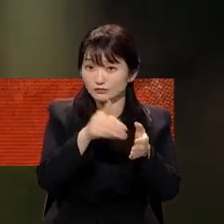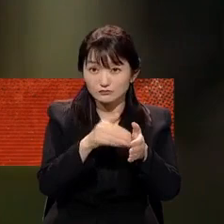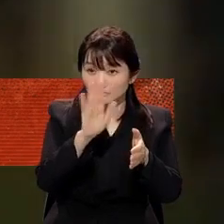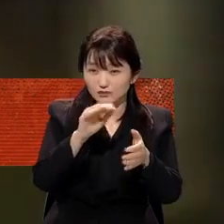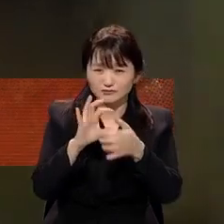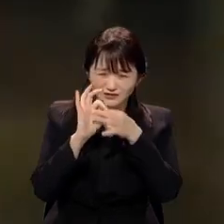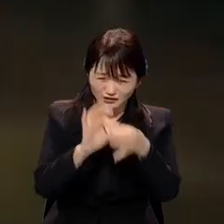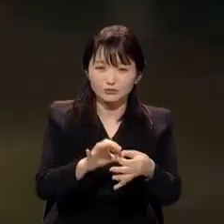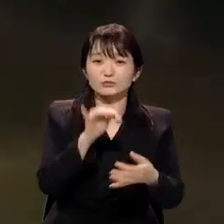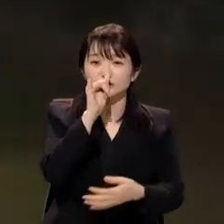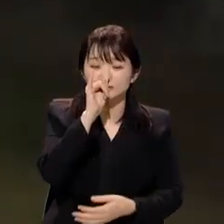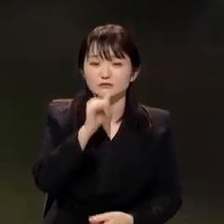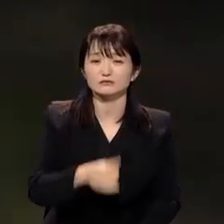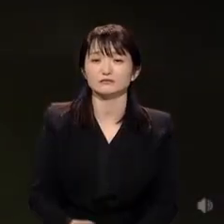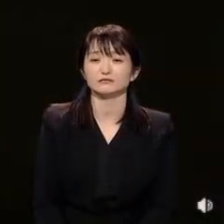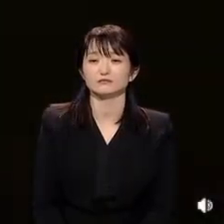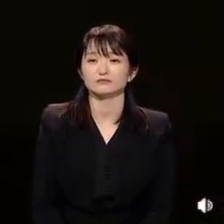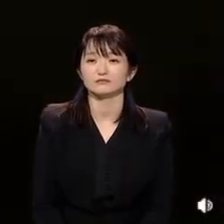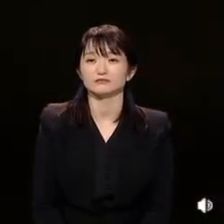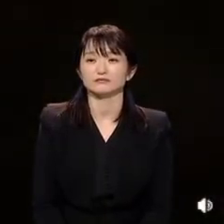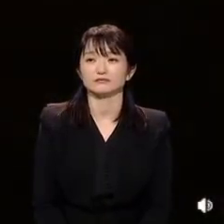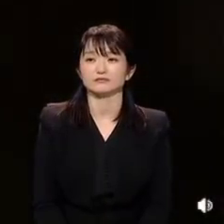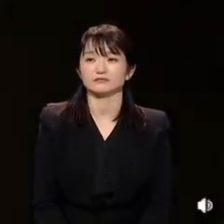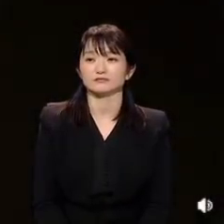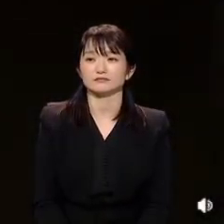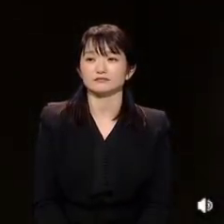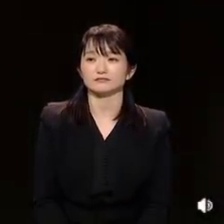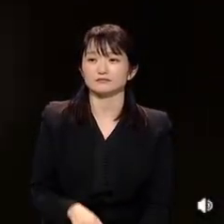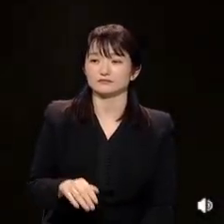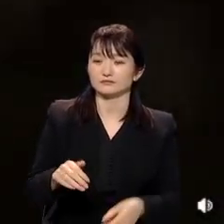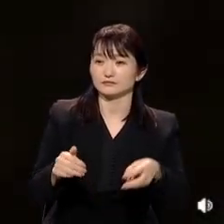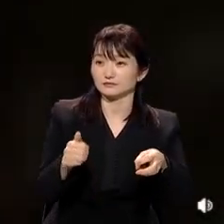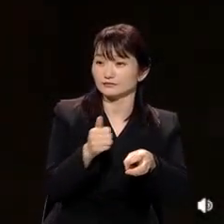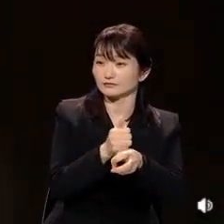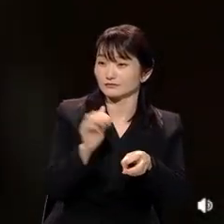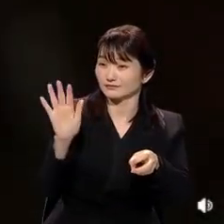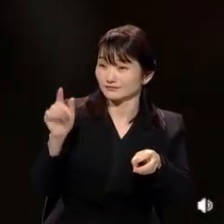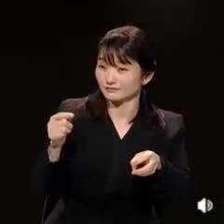영상 한번 보시죠. Hey baby, you got change for a